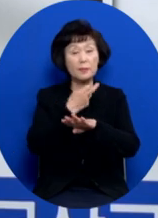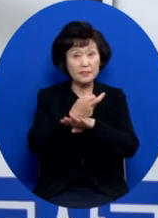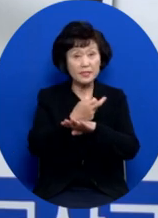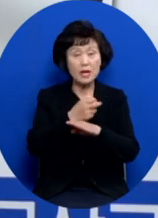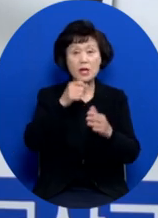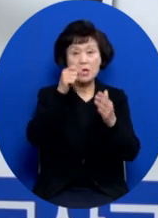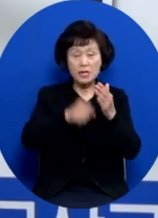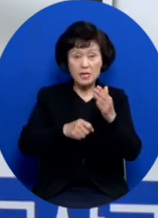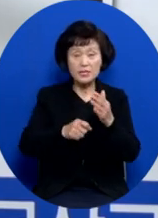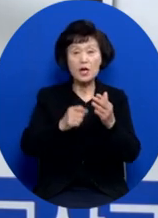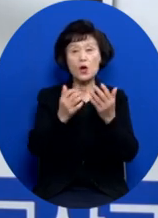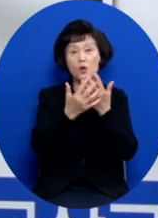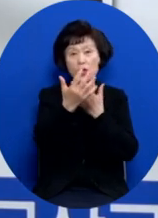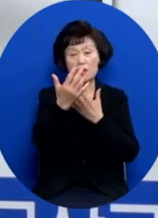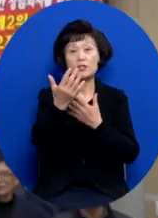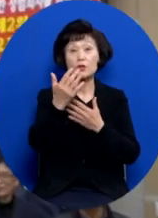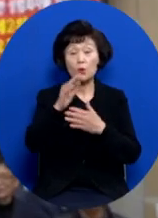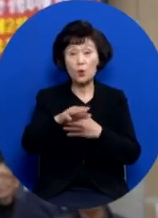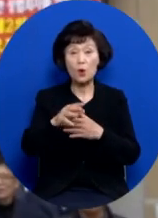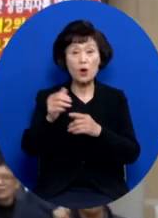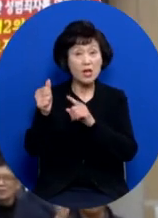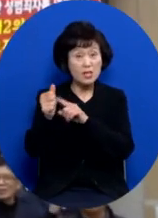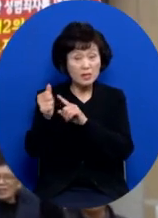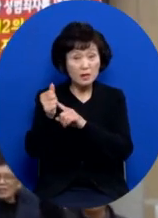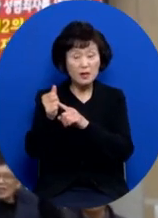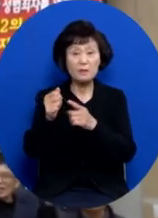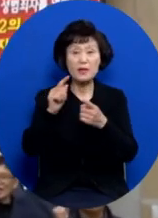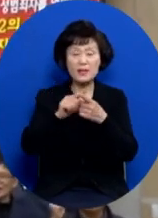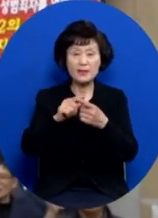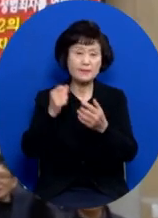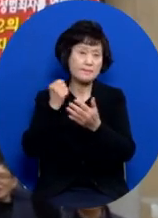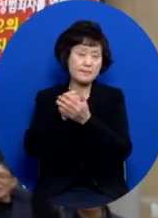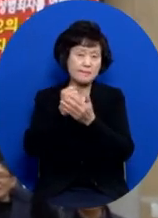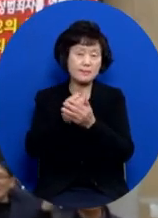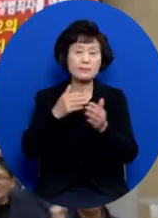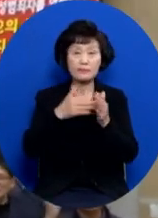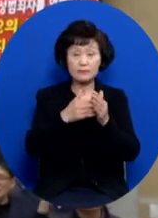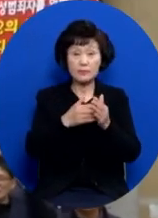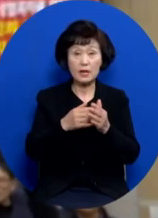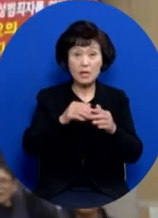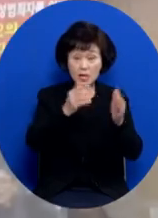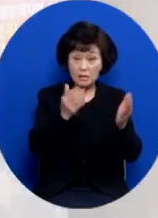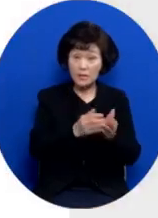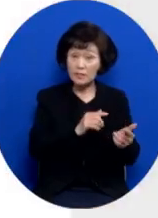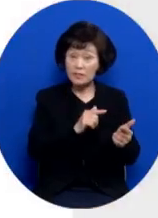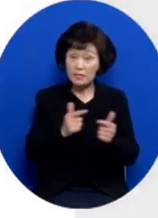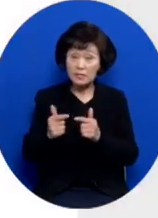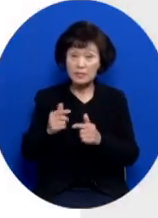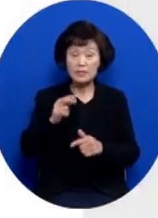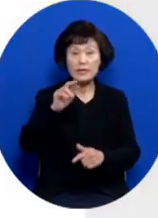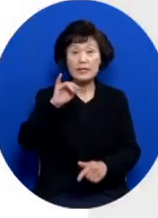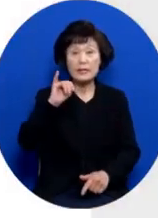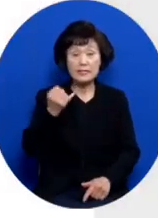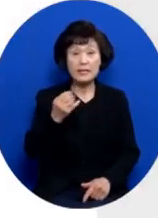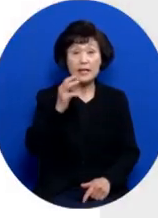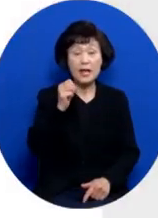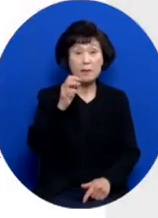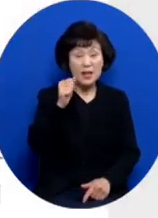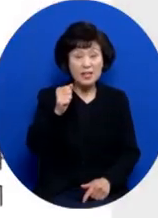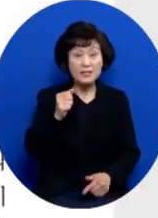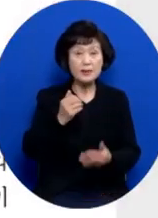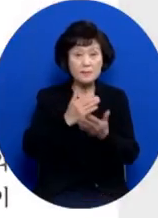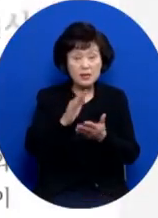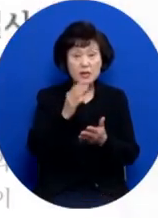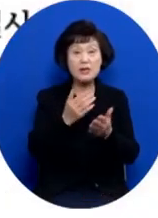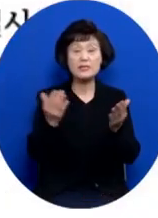이단 사이비 단체 jms와 교주 정명석을 규탄했습니다 단체는 특히 jms를 타도하는 일에